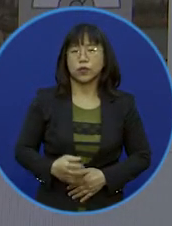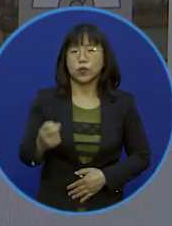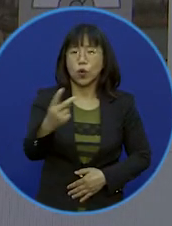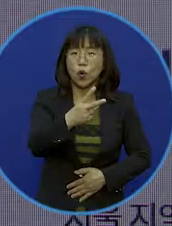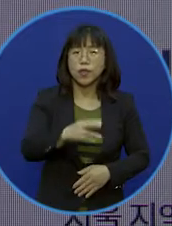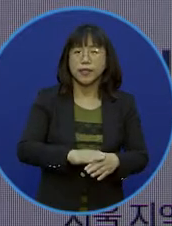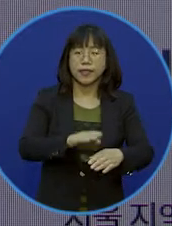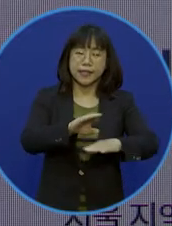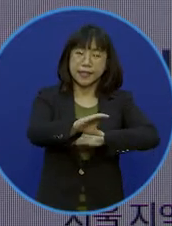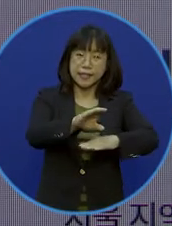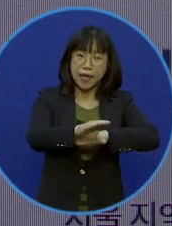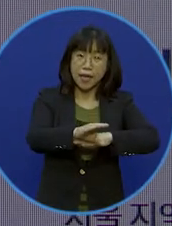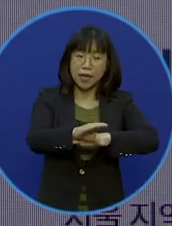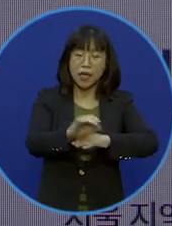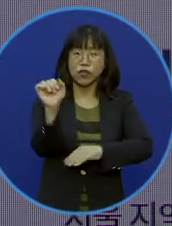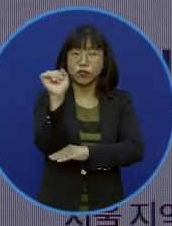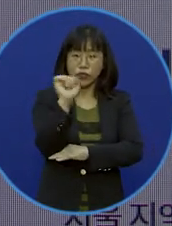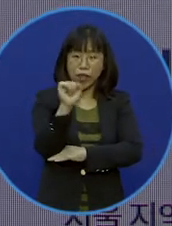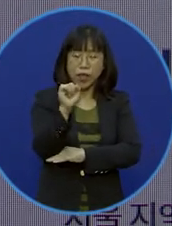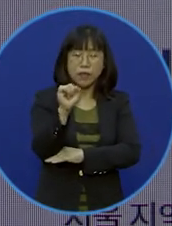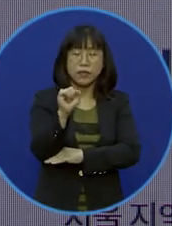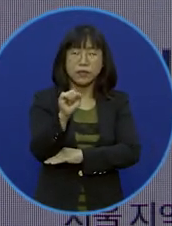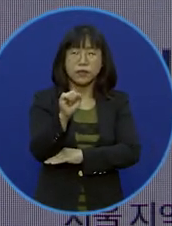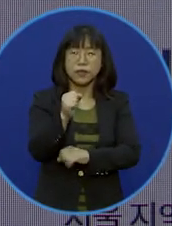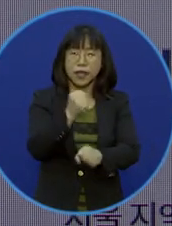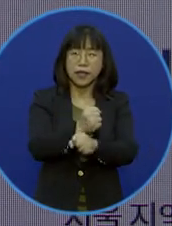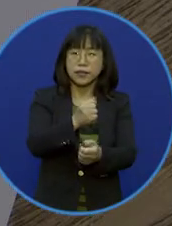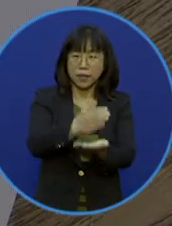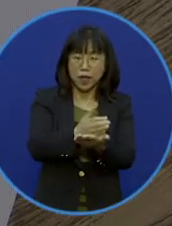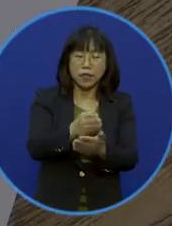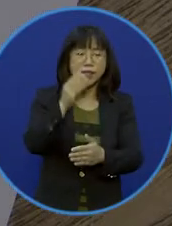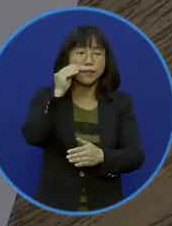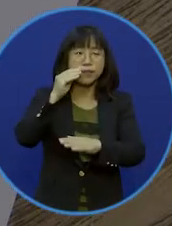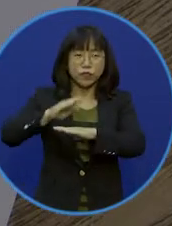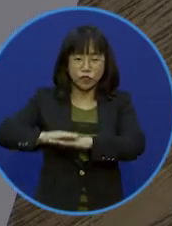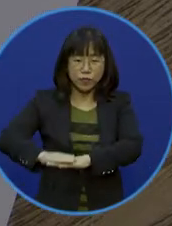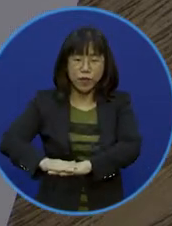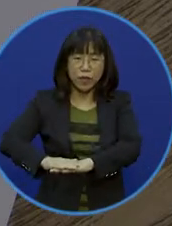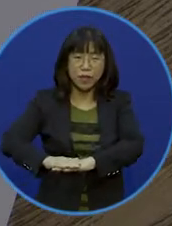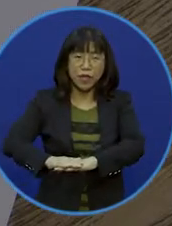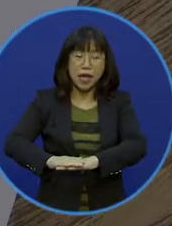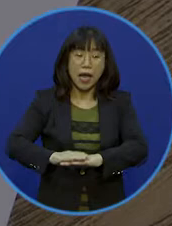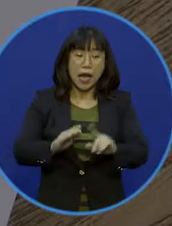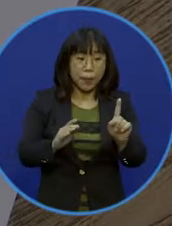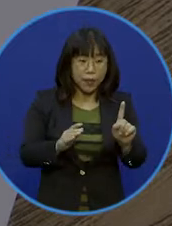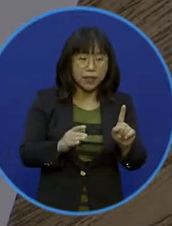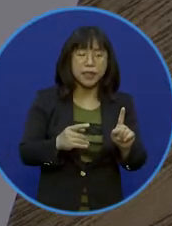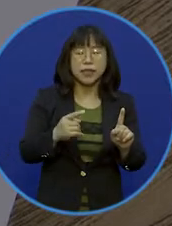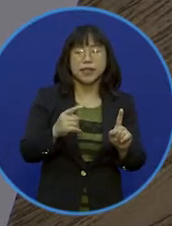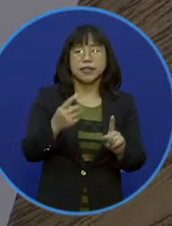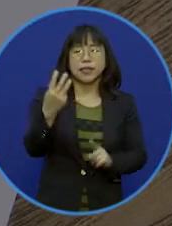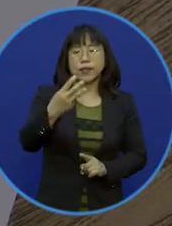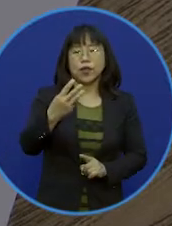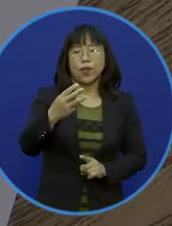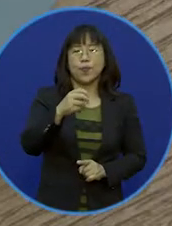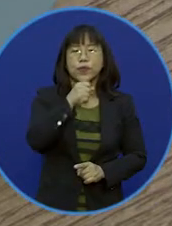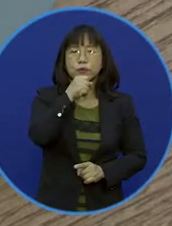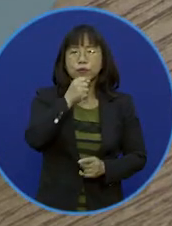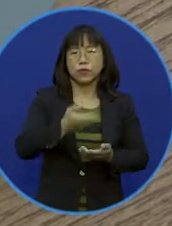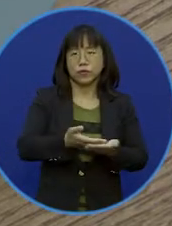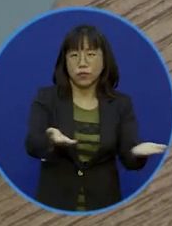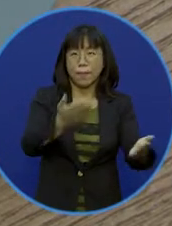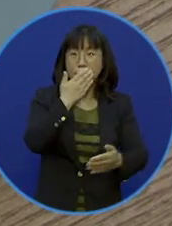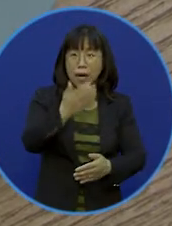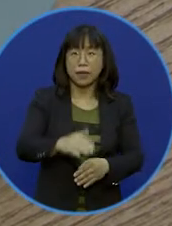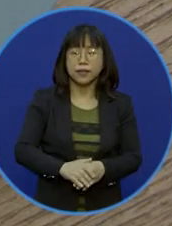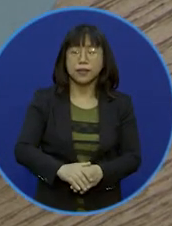저감 조치 발령 시 차량이 운행 에 참여하면 증빙자료 심사 후 1회 당 3천 포인트를 적립 받을 수